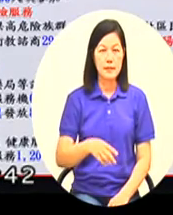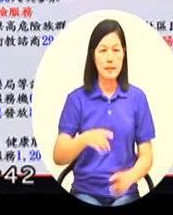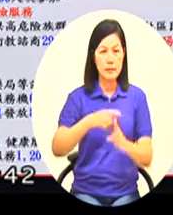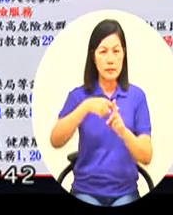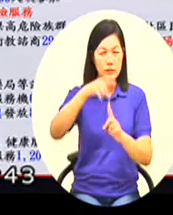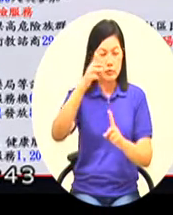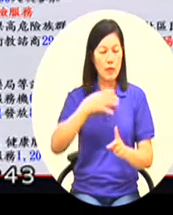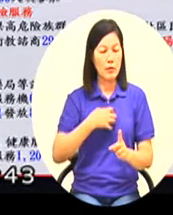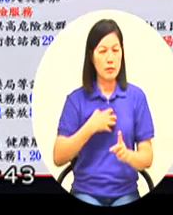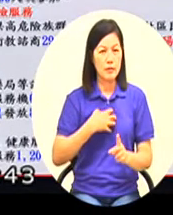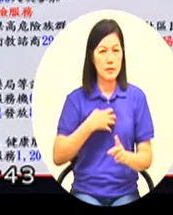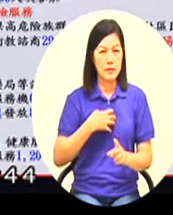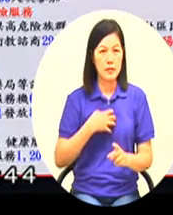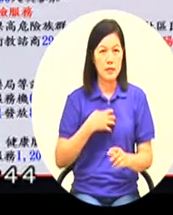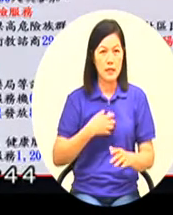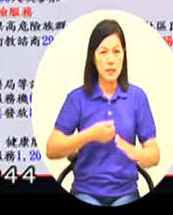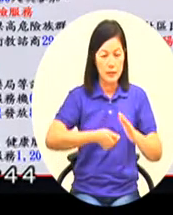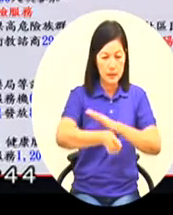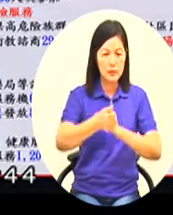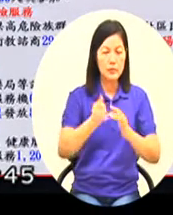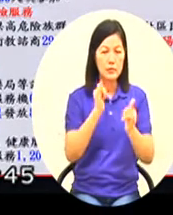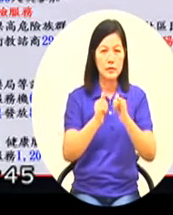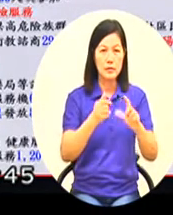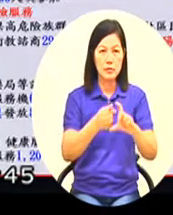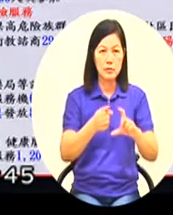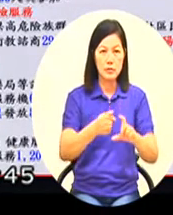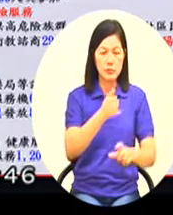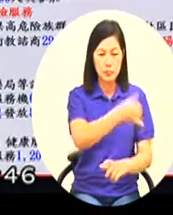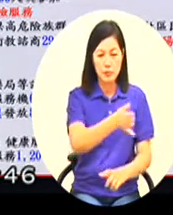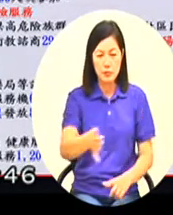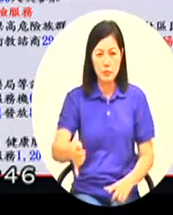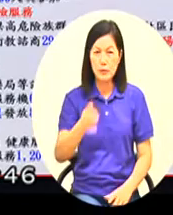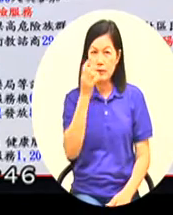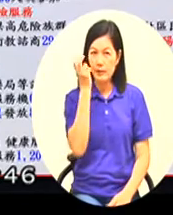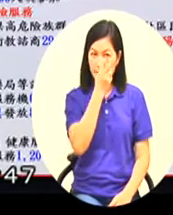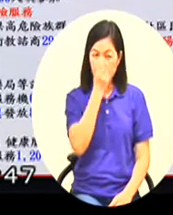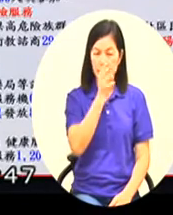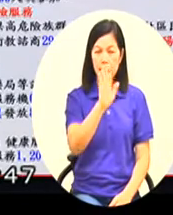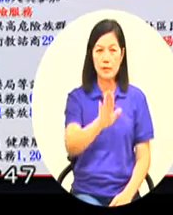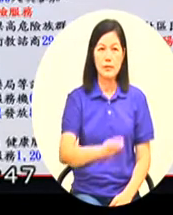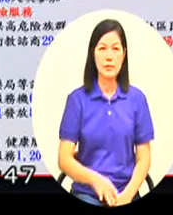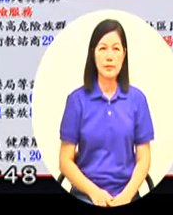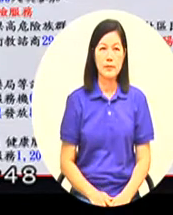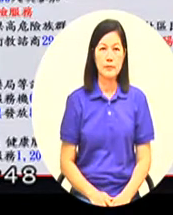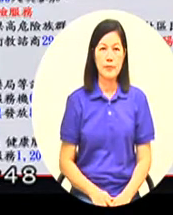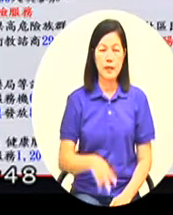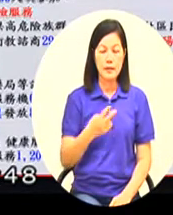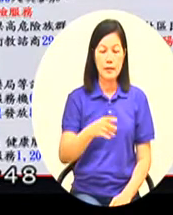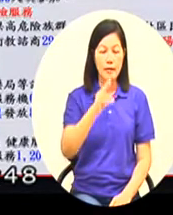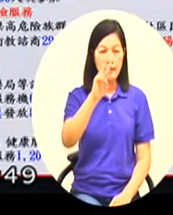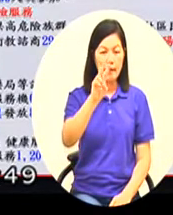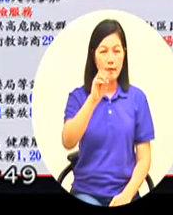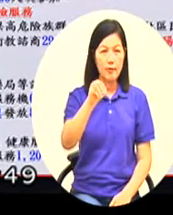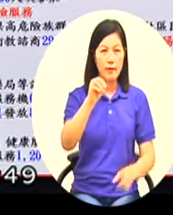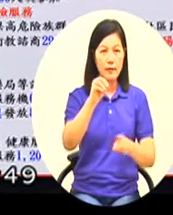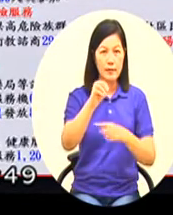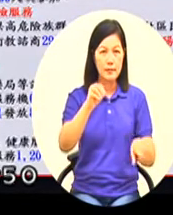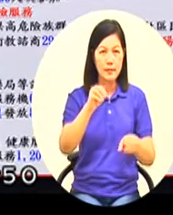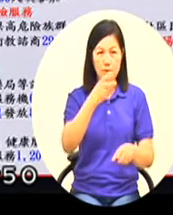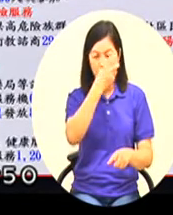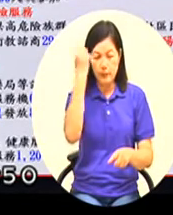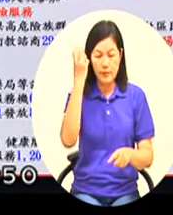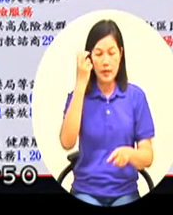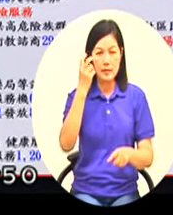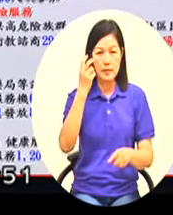分，我们进行社区巡回的一个 X 光健检。那目前在超过20000人的一个检查里面，有发现出